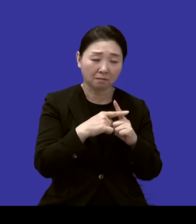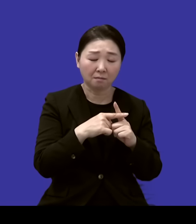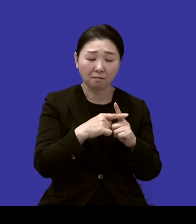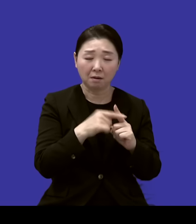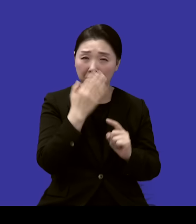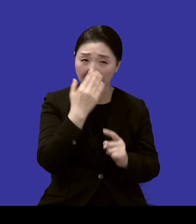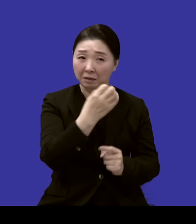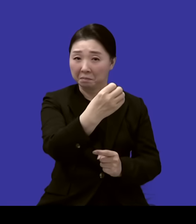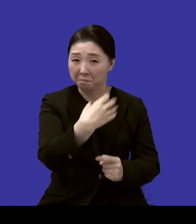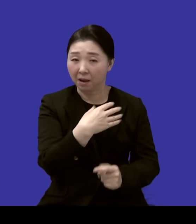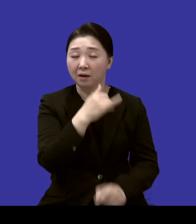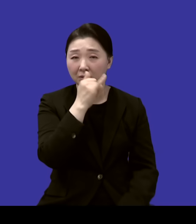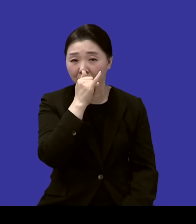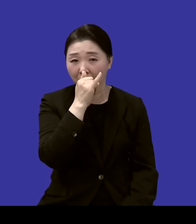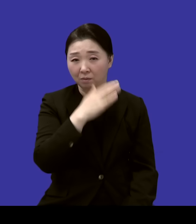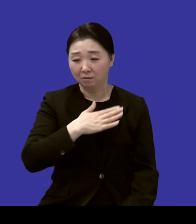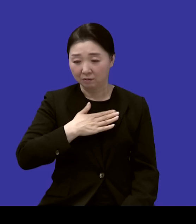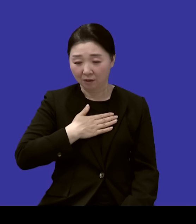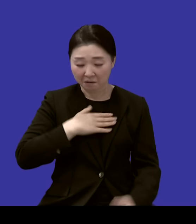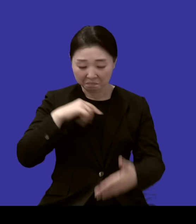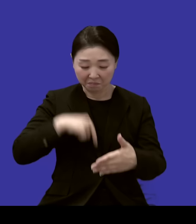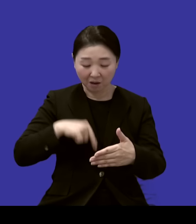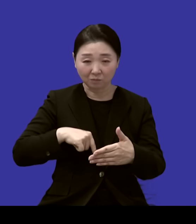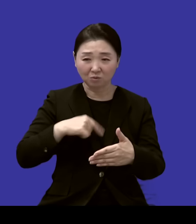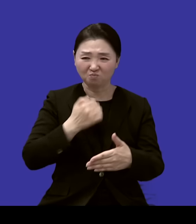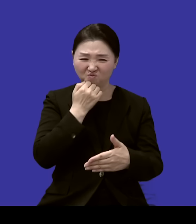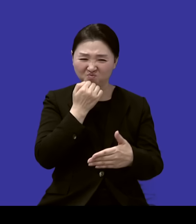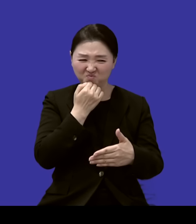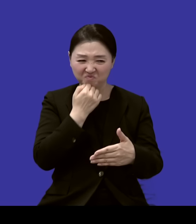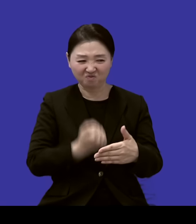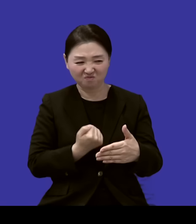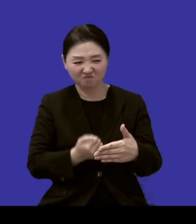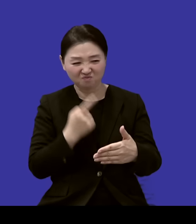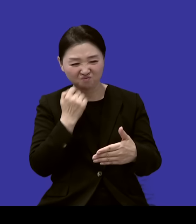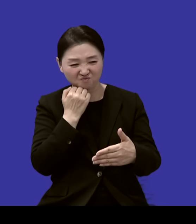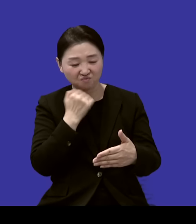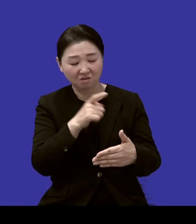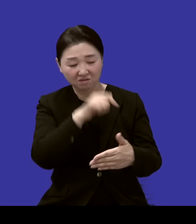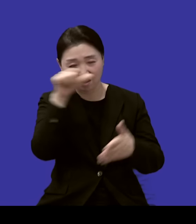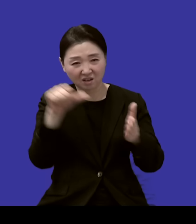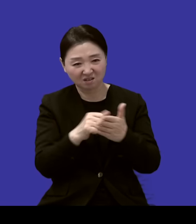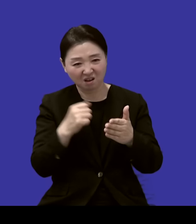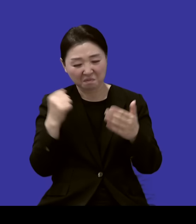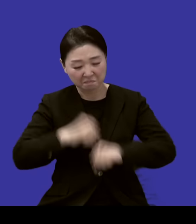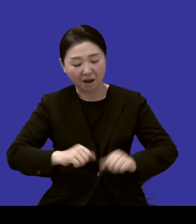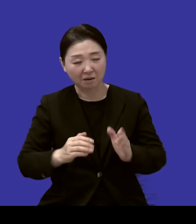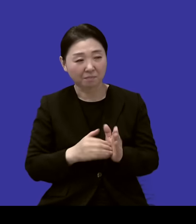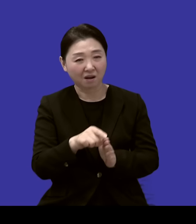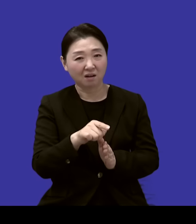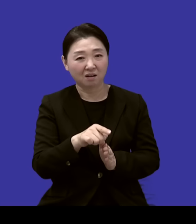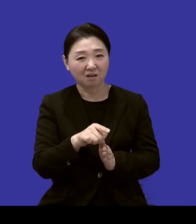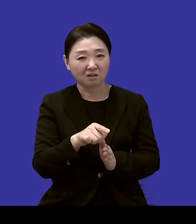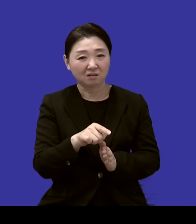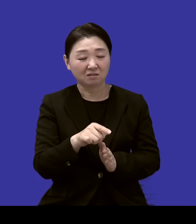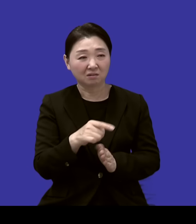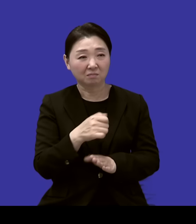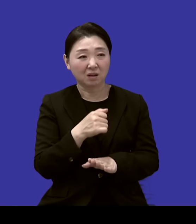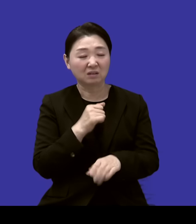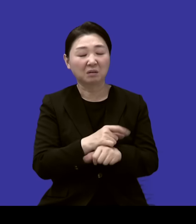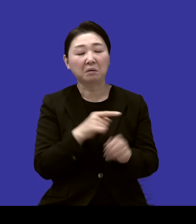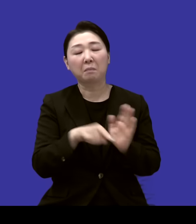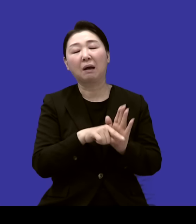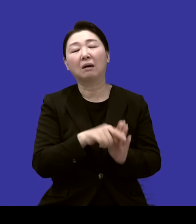착하다는 말씀해 주셨는데 예. 저는 정말 속으로 막 비웃으면서 정말 나 인생 망해가지고 정말 비관적이다. 나 오늘이라도